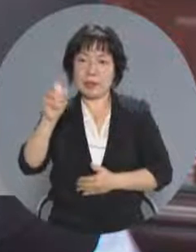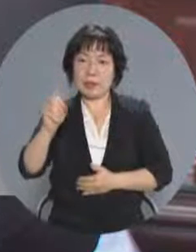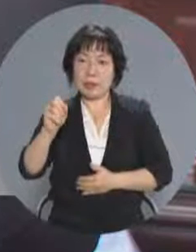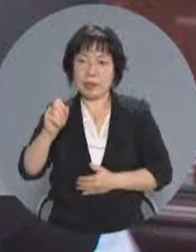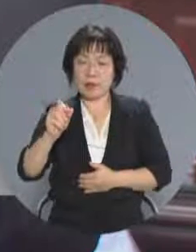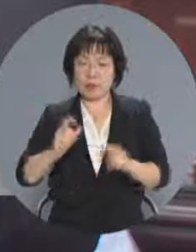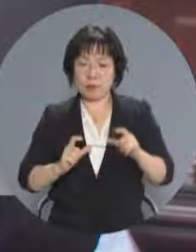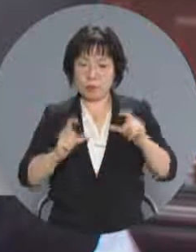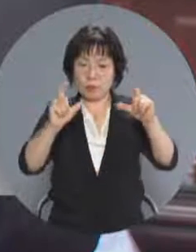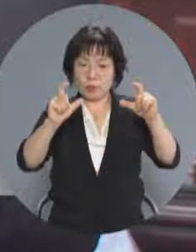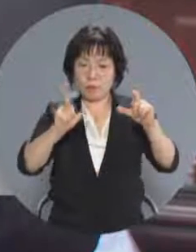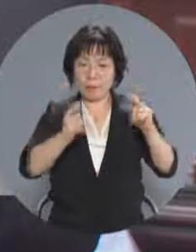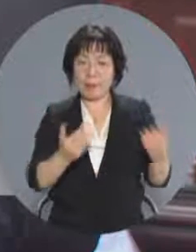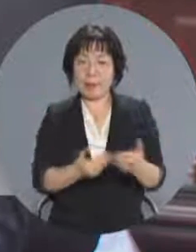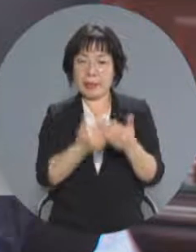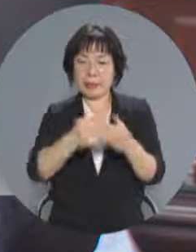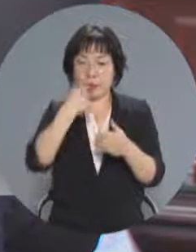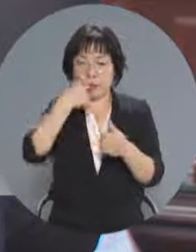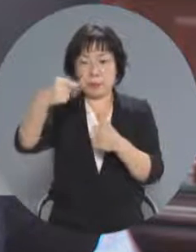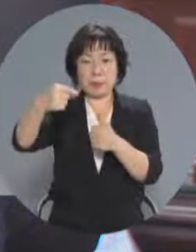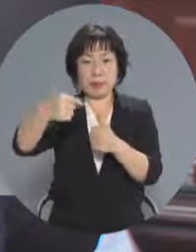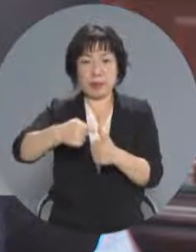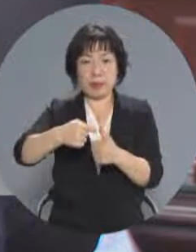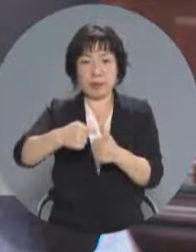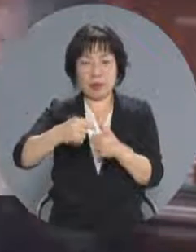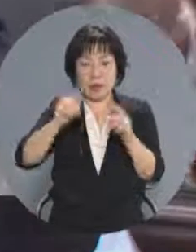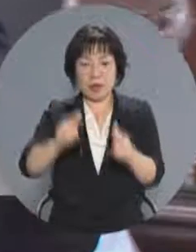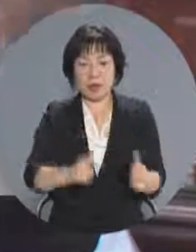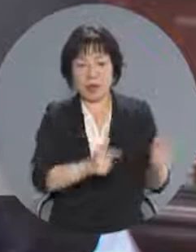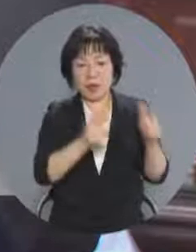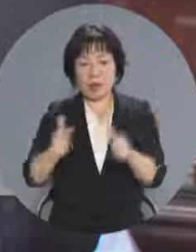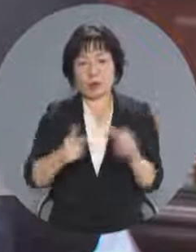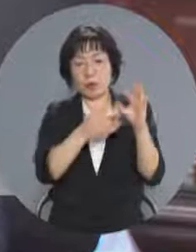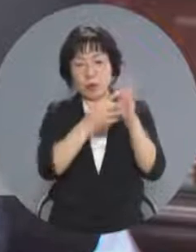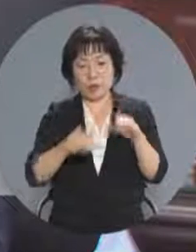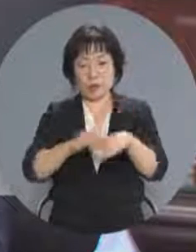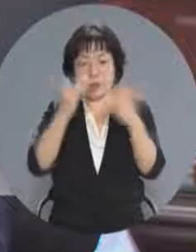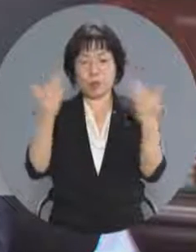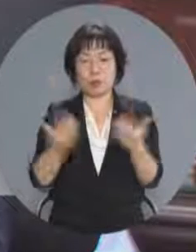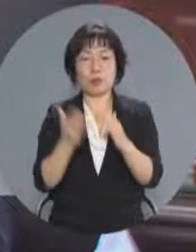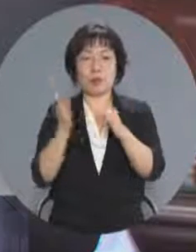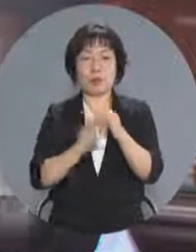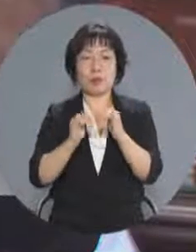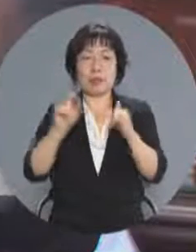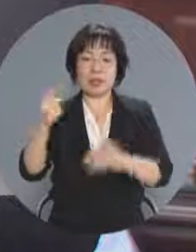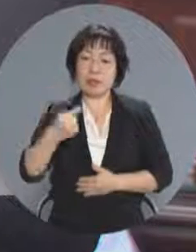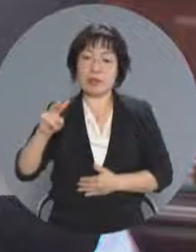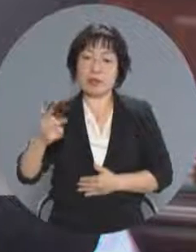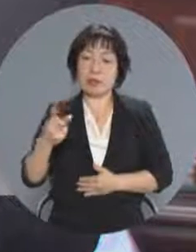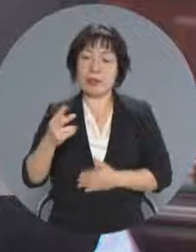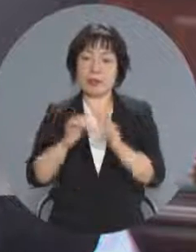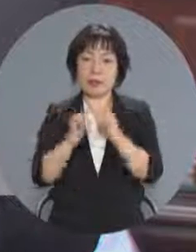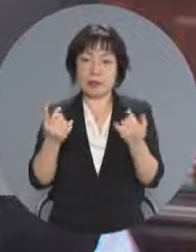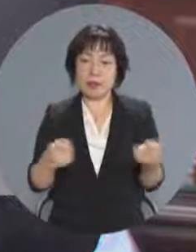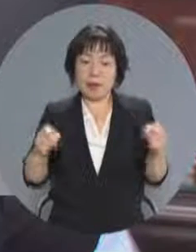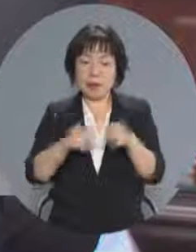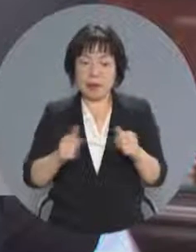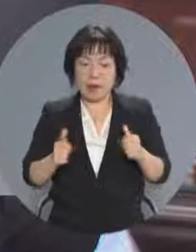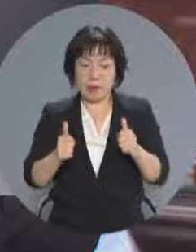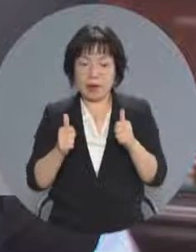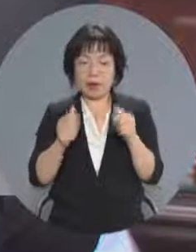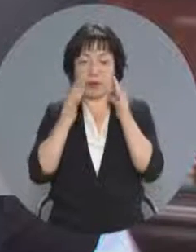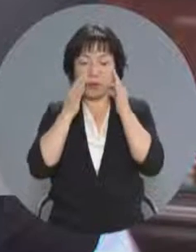만들려는 그런 명령으로 알고 오늘 하루도 우리 전체 1200 직원들하고 열심히